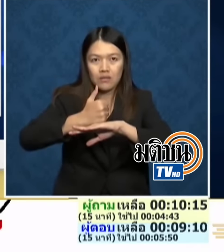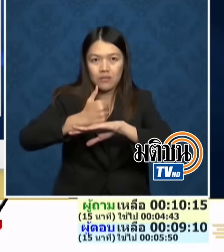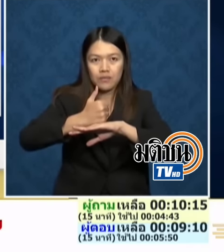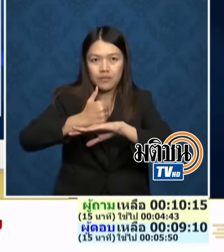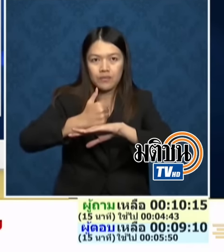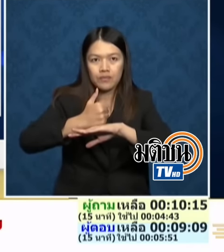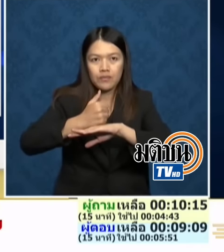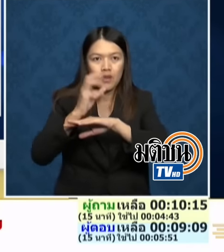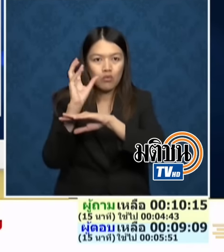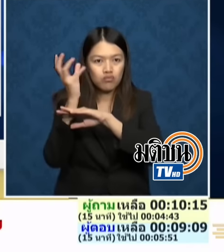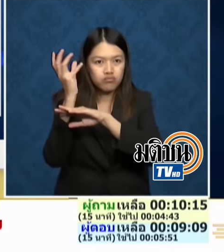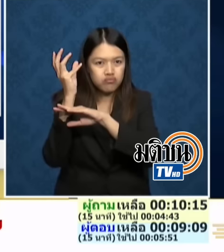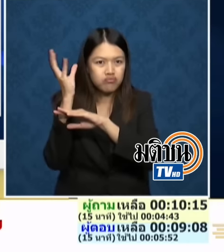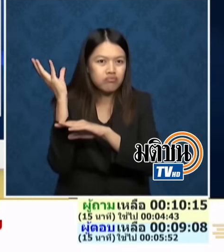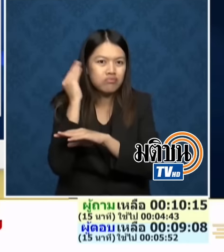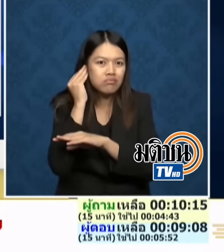ส่ใสไฟผมจะแรง